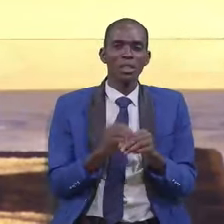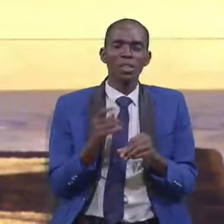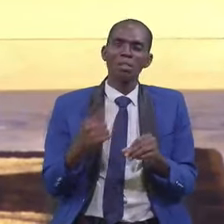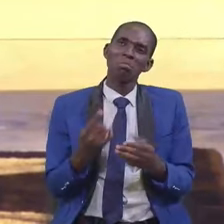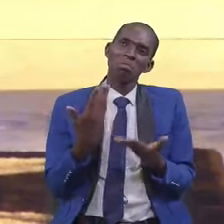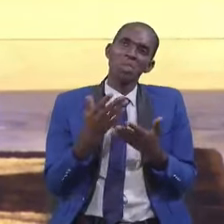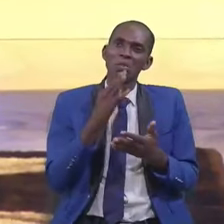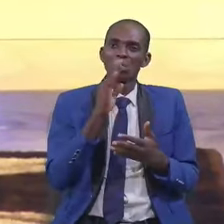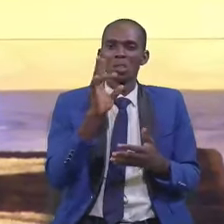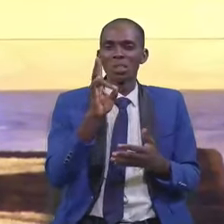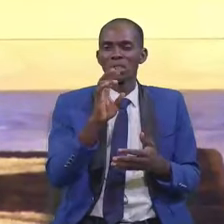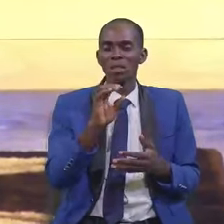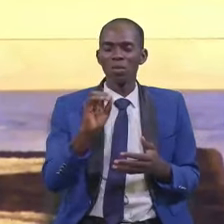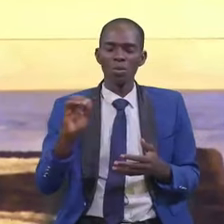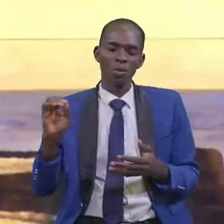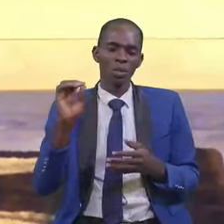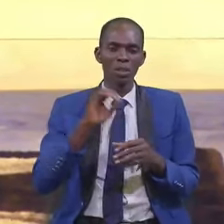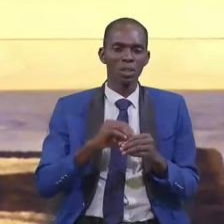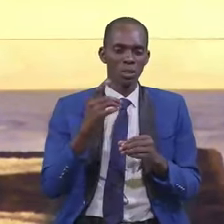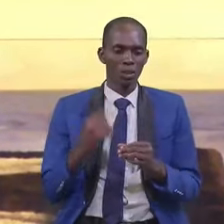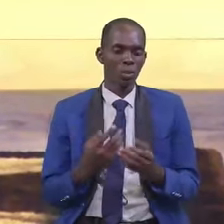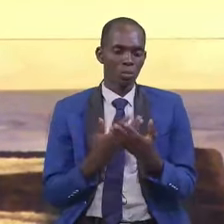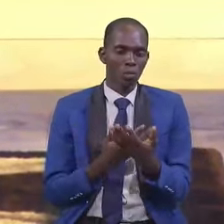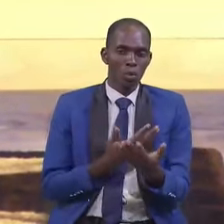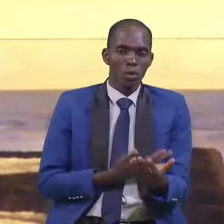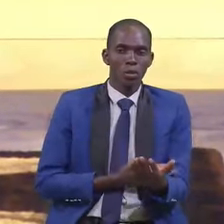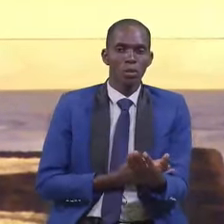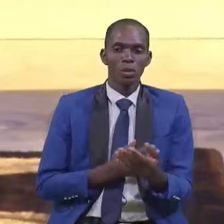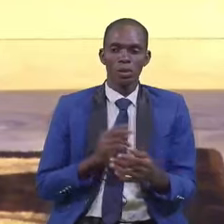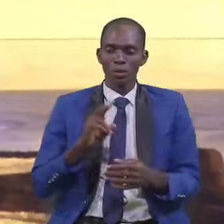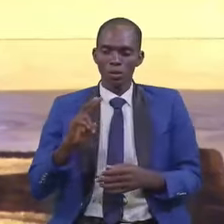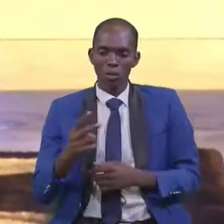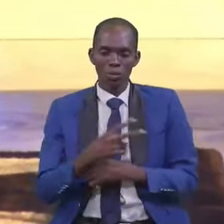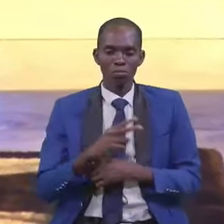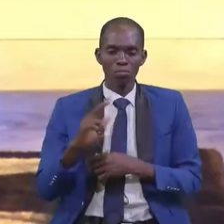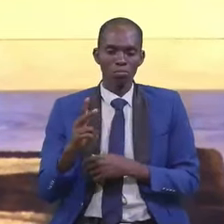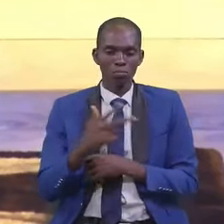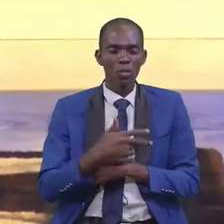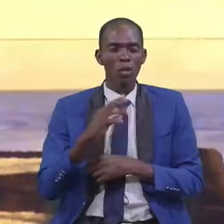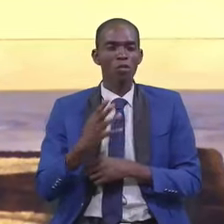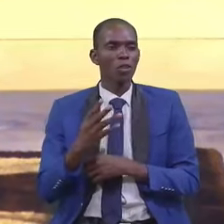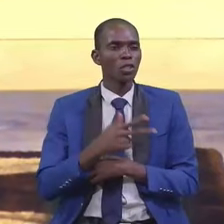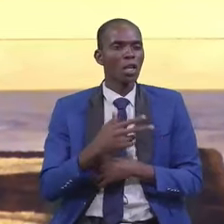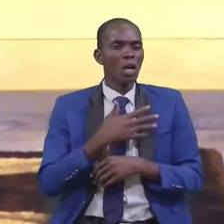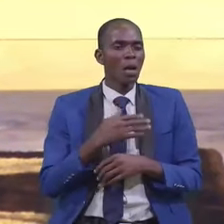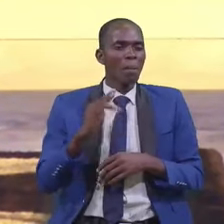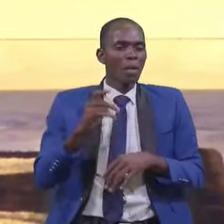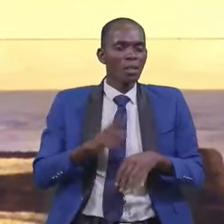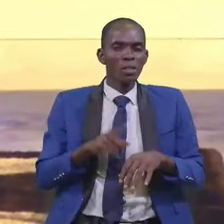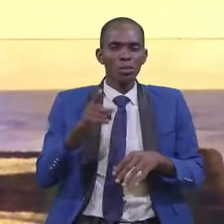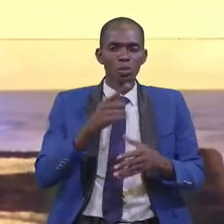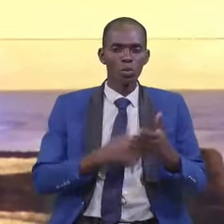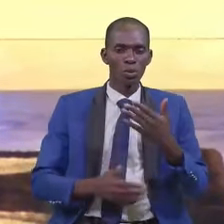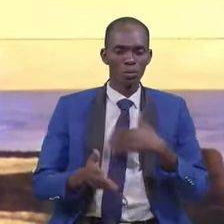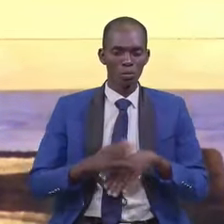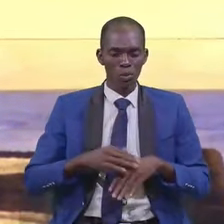heures le matin, prends le médicament avant le petit déjeuner. Tu fais cela premier jour, deuxième jour, troisième jour. Et lorsque vous viendrez, vous